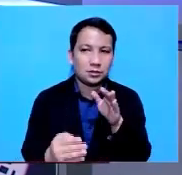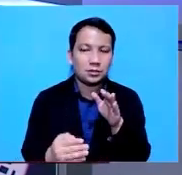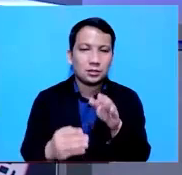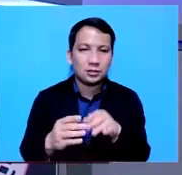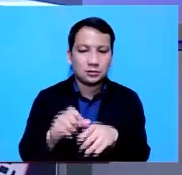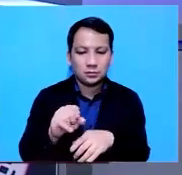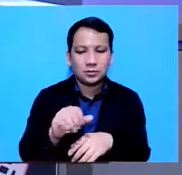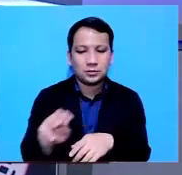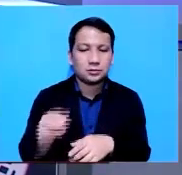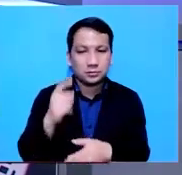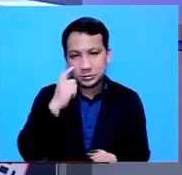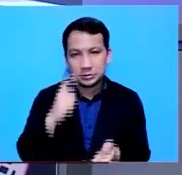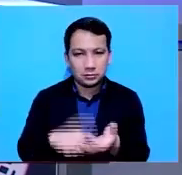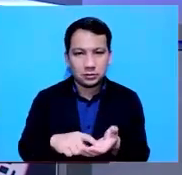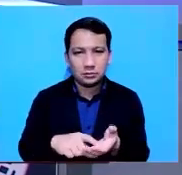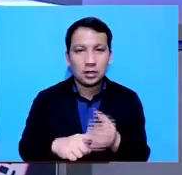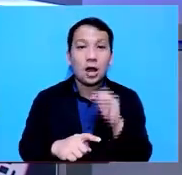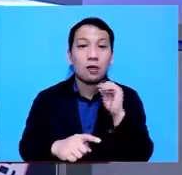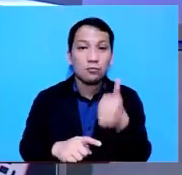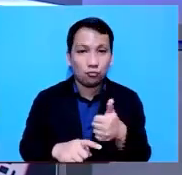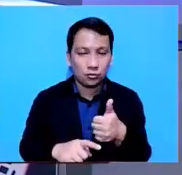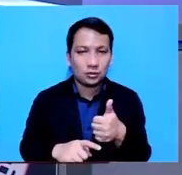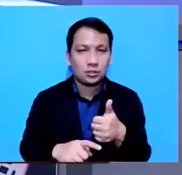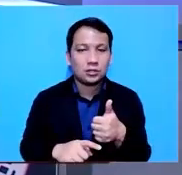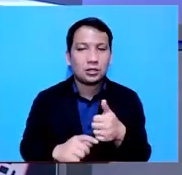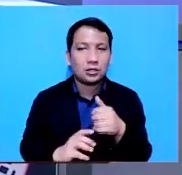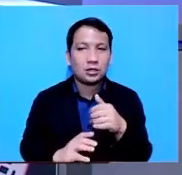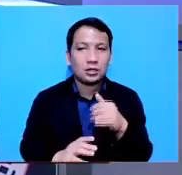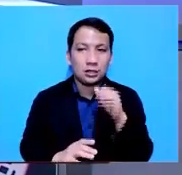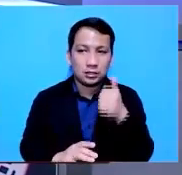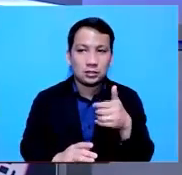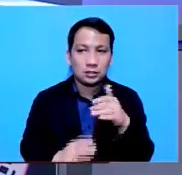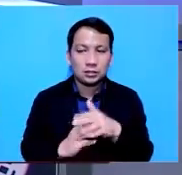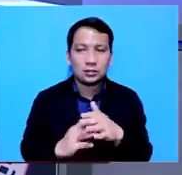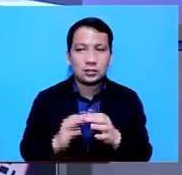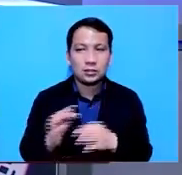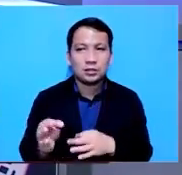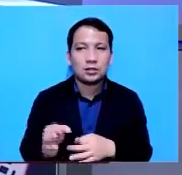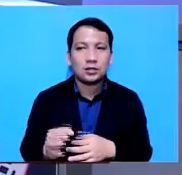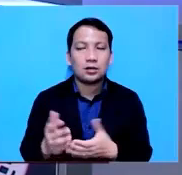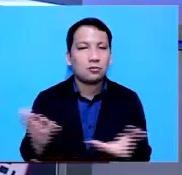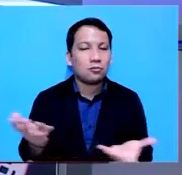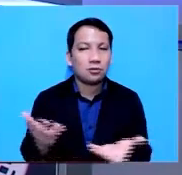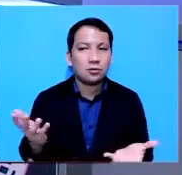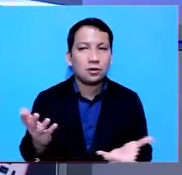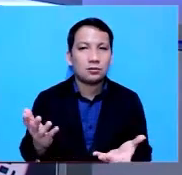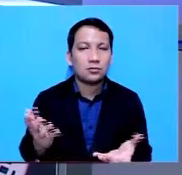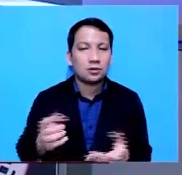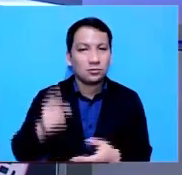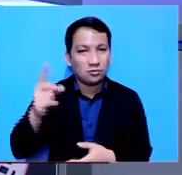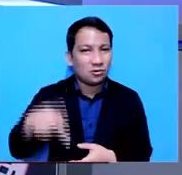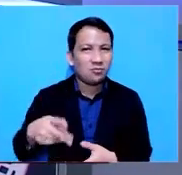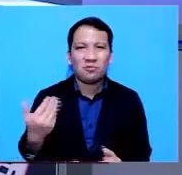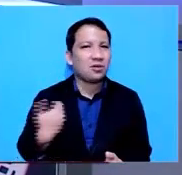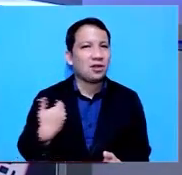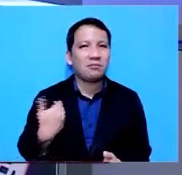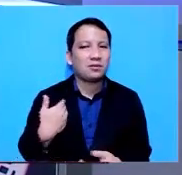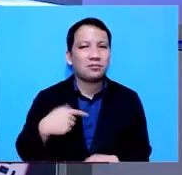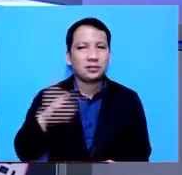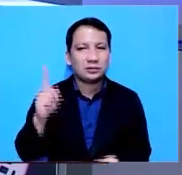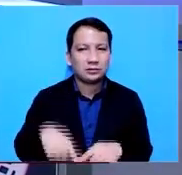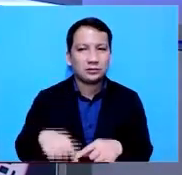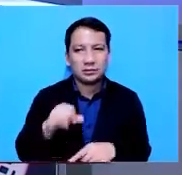registration. Hanggang bukas na lang po yung SIM registration, mga kapatid. Wala pa kasi sa kalahati ang nakapagparehistro ng kanilang